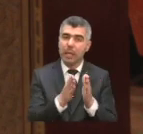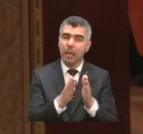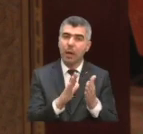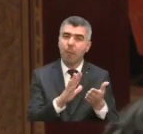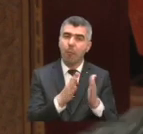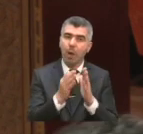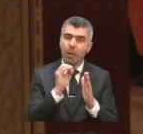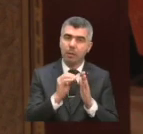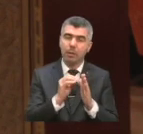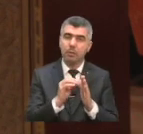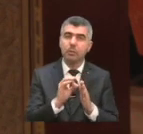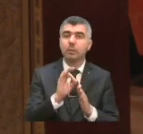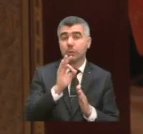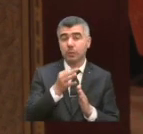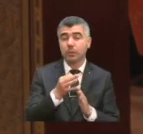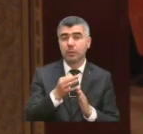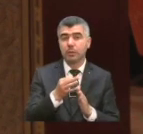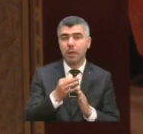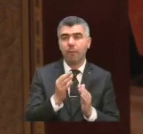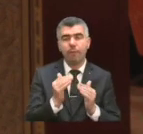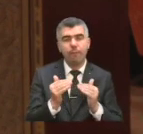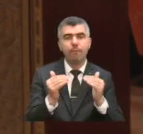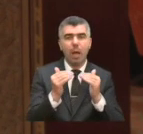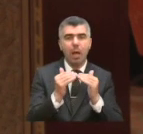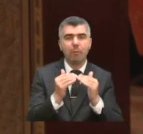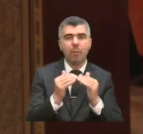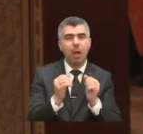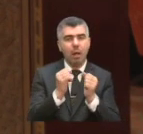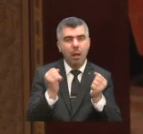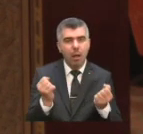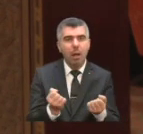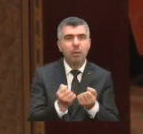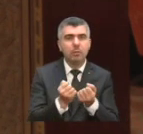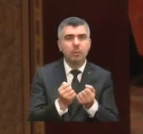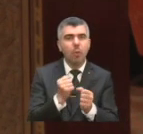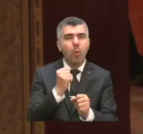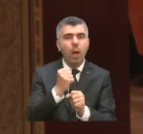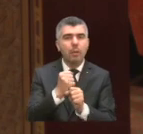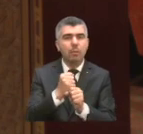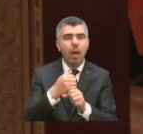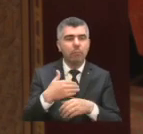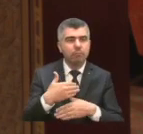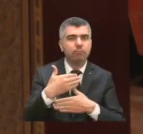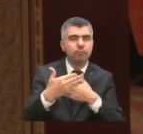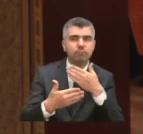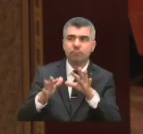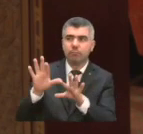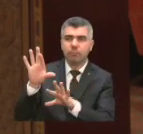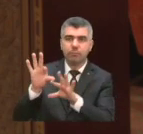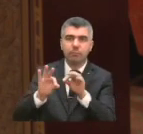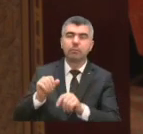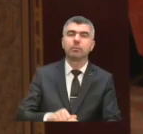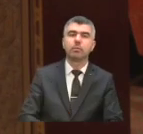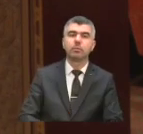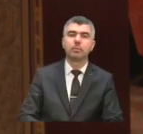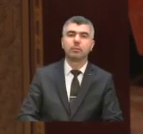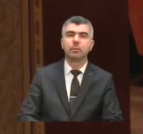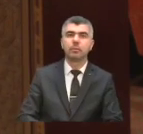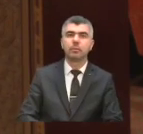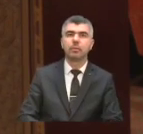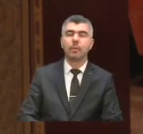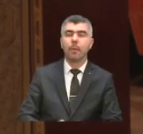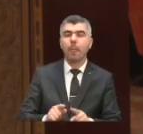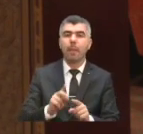دور لا نختلف عليه في إنعاش الاقتصاد وفي خلق فرص الشغل، ولهذا